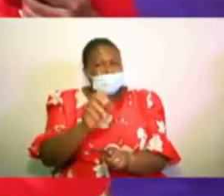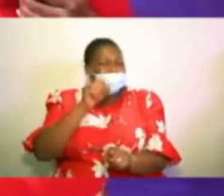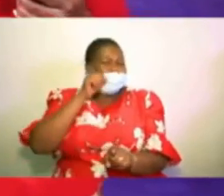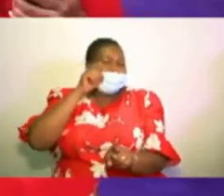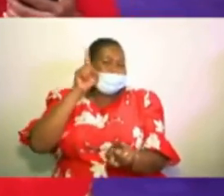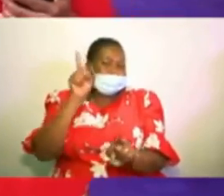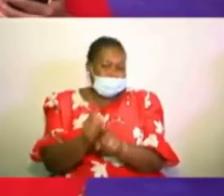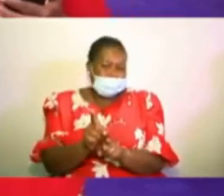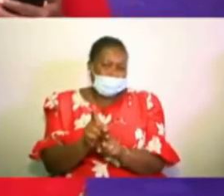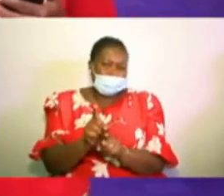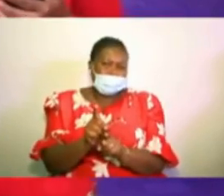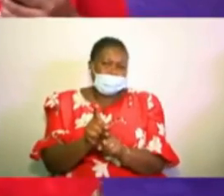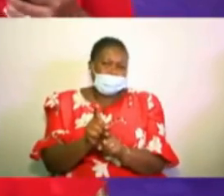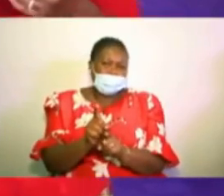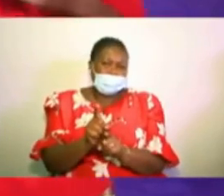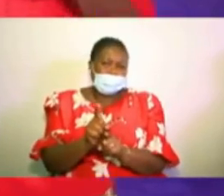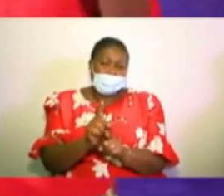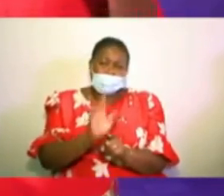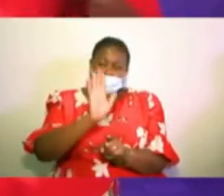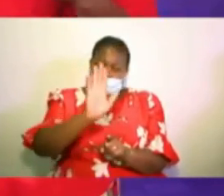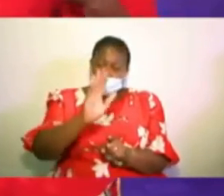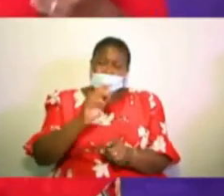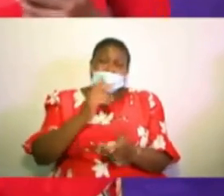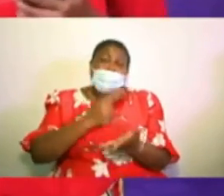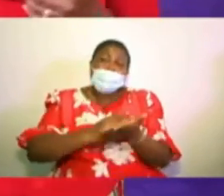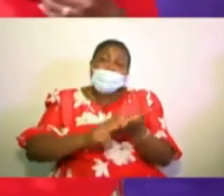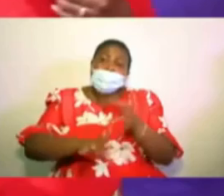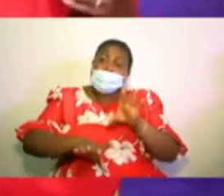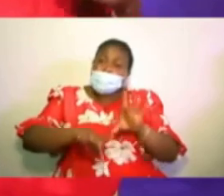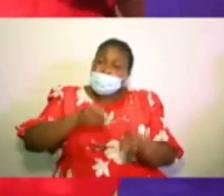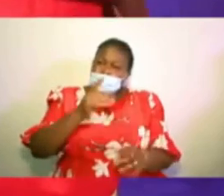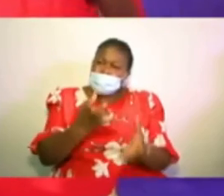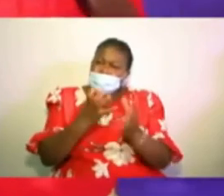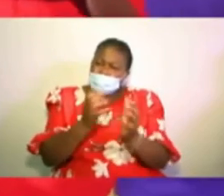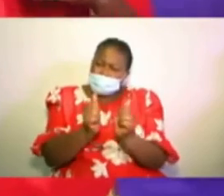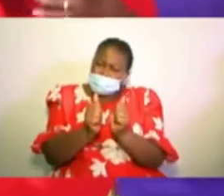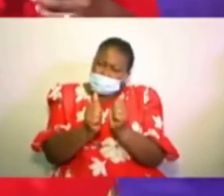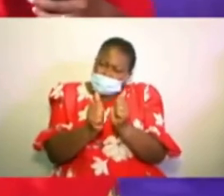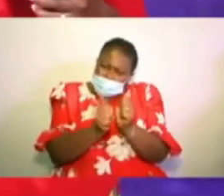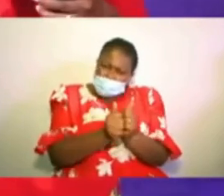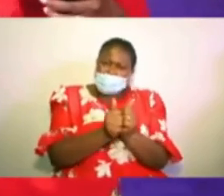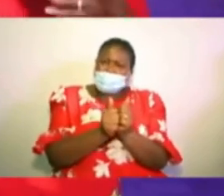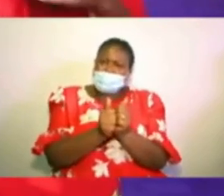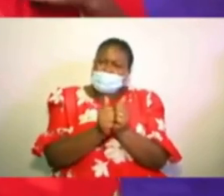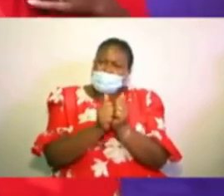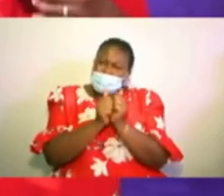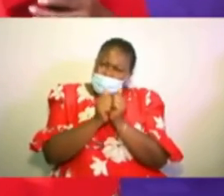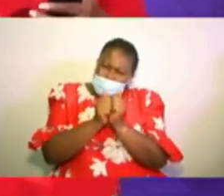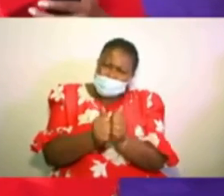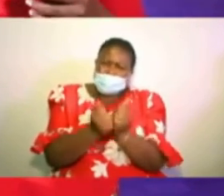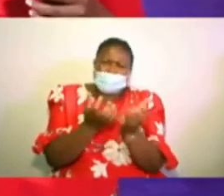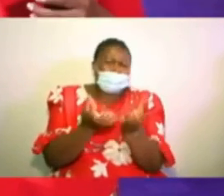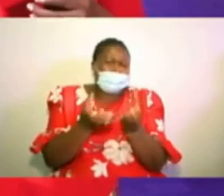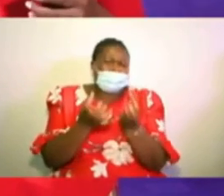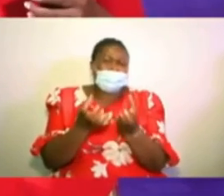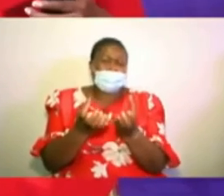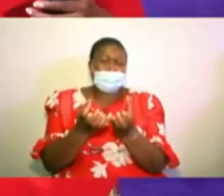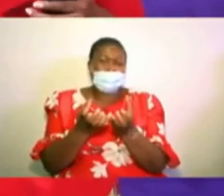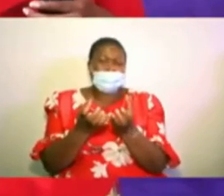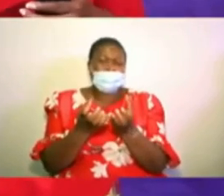be your camarade. Il veut être votre close camarade, friend. Ami proche, intime.